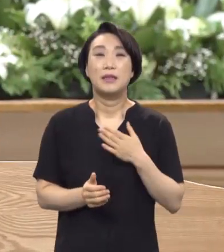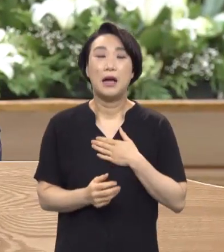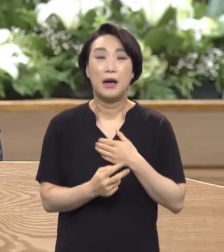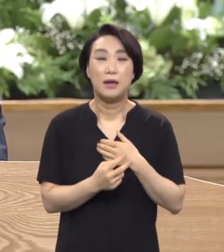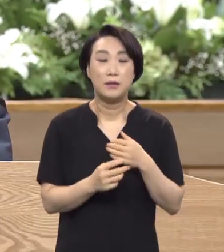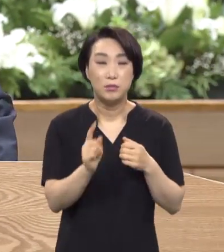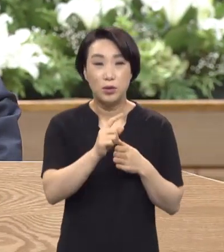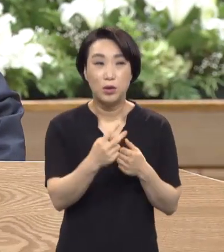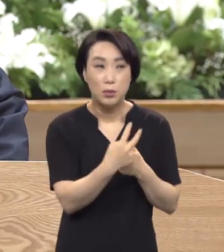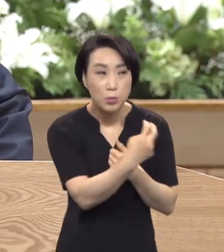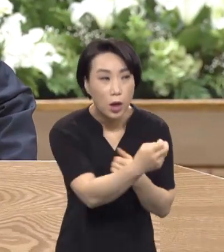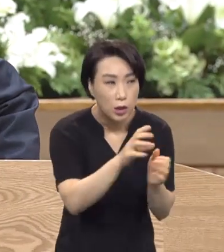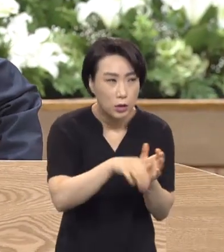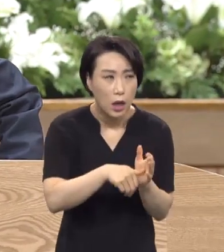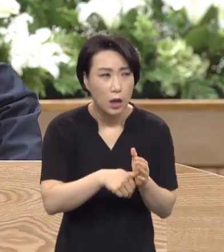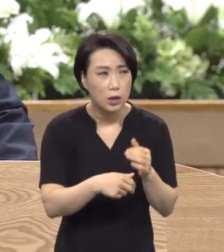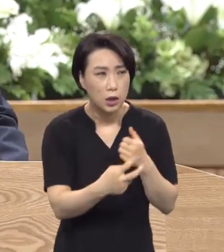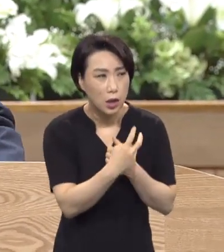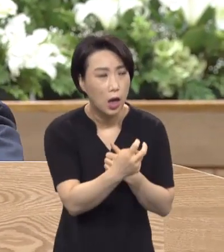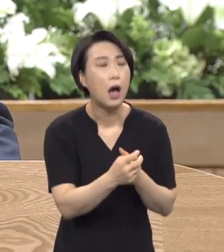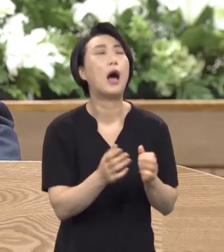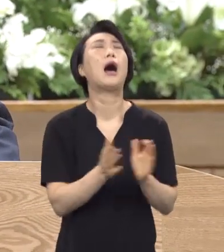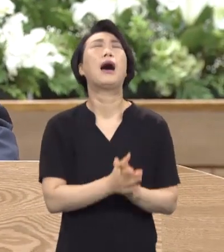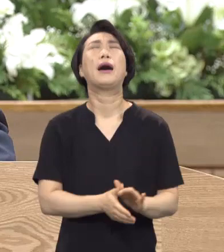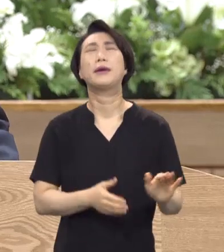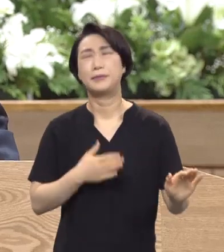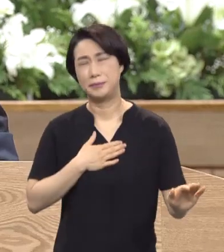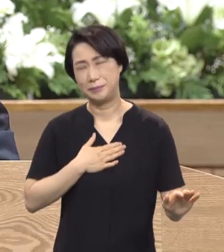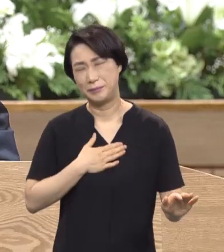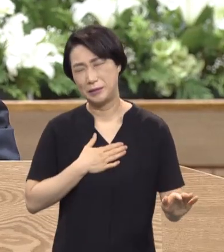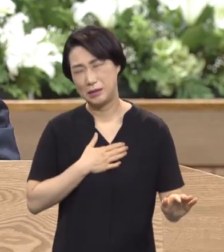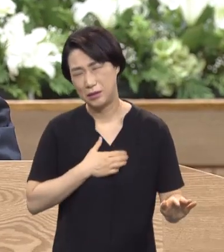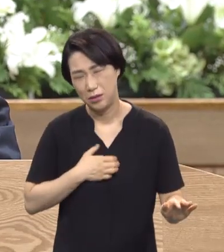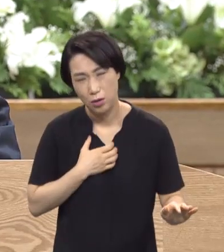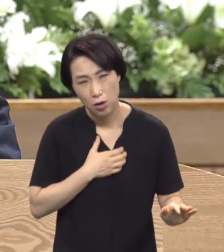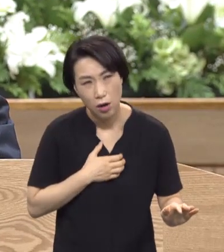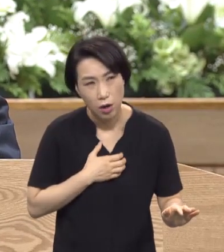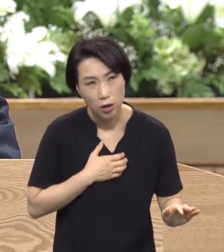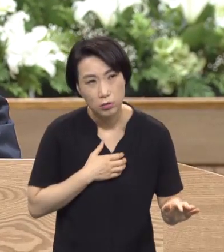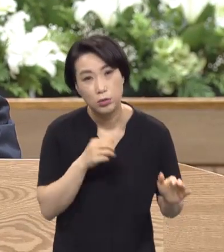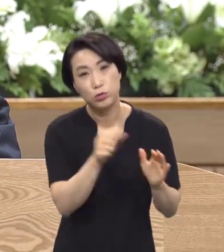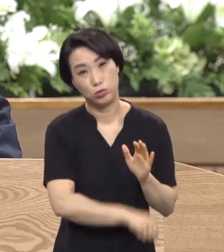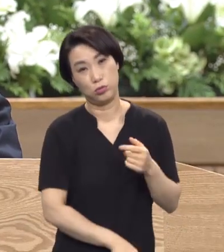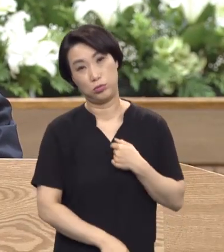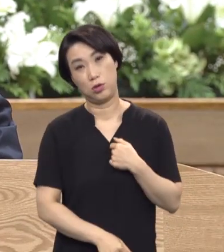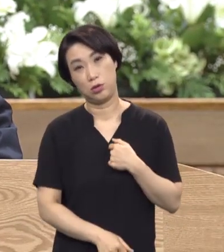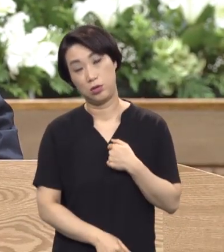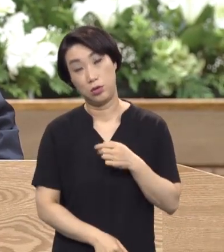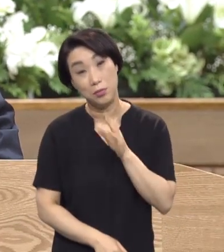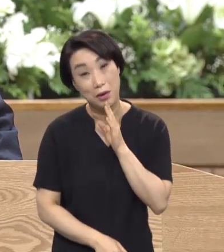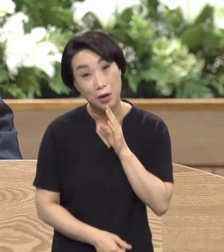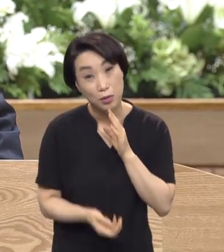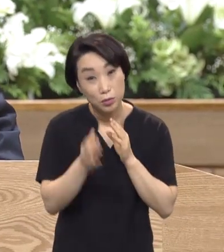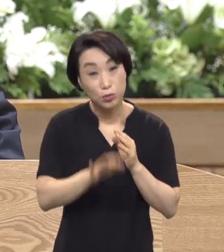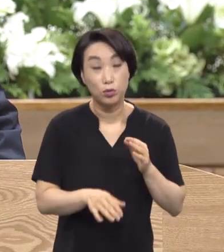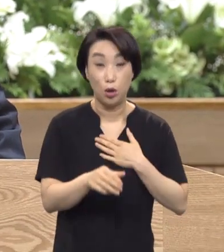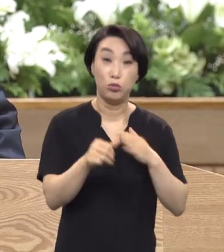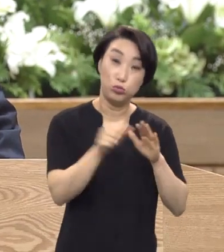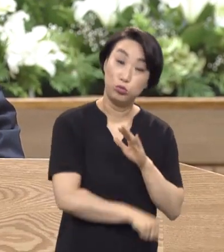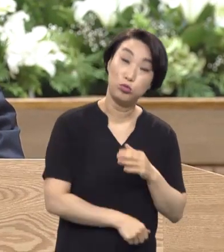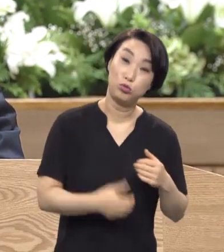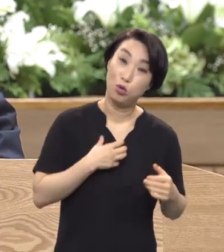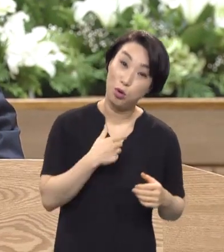미워할 때 미움을 당하는 것이 괴롭다 그럼 질 가능성이 충만해. 그럼 질 가능성이